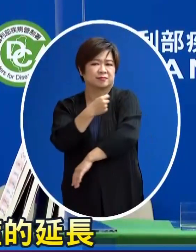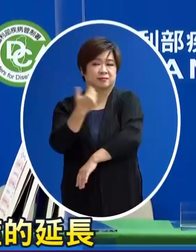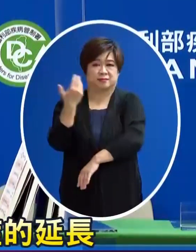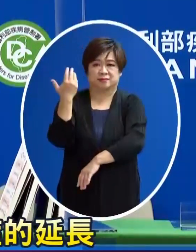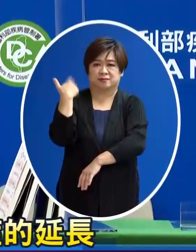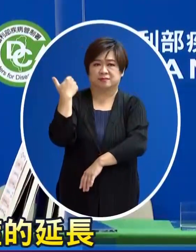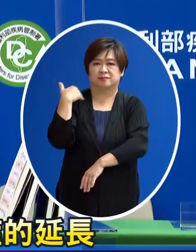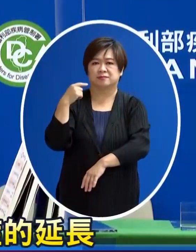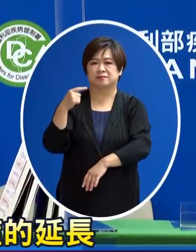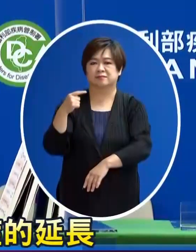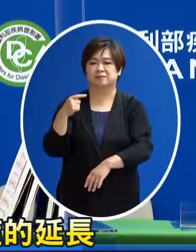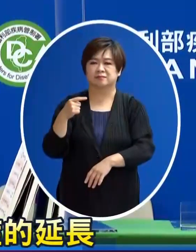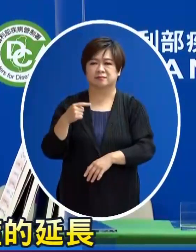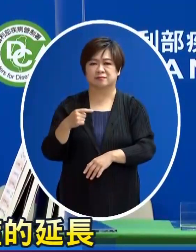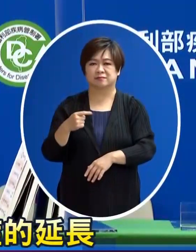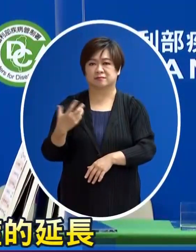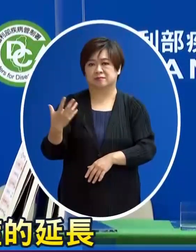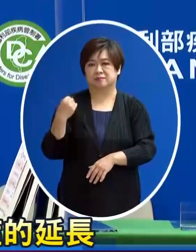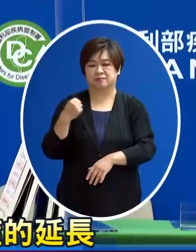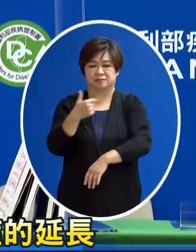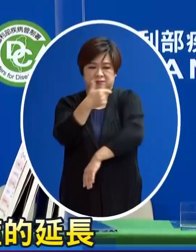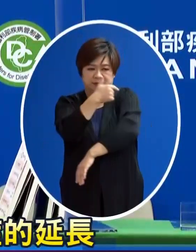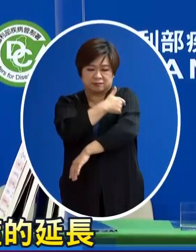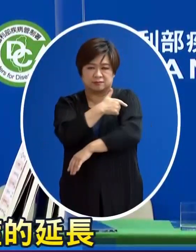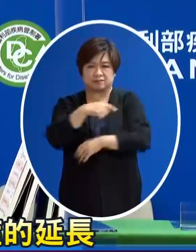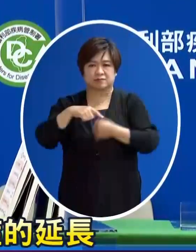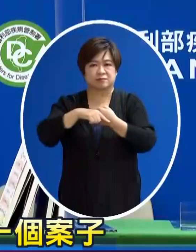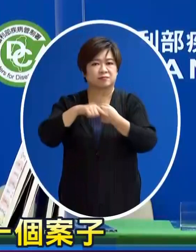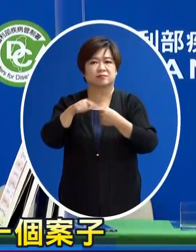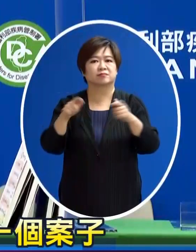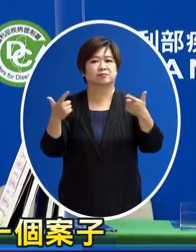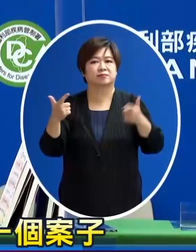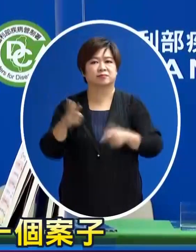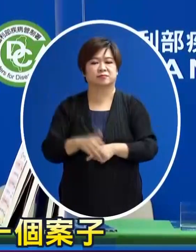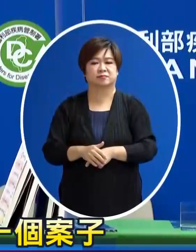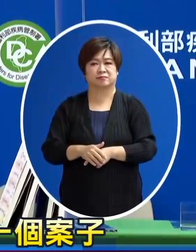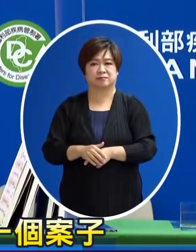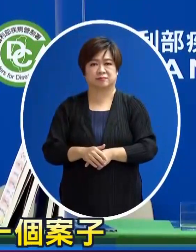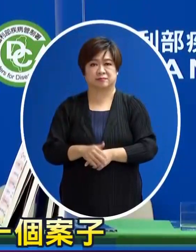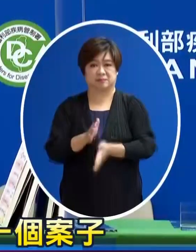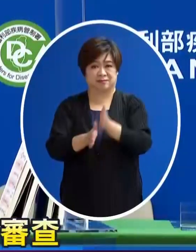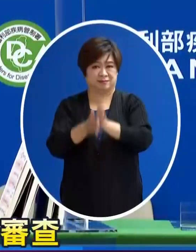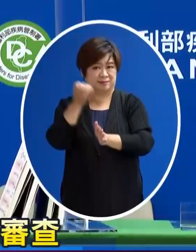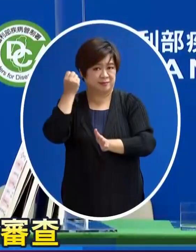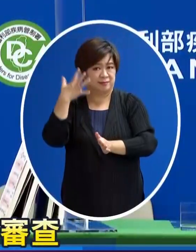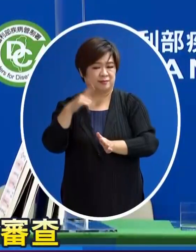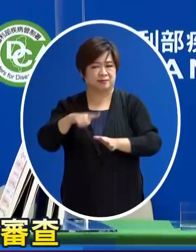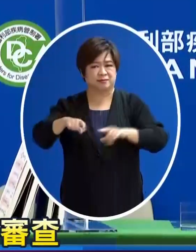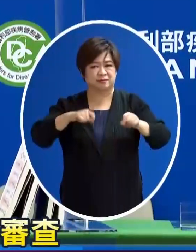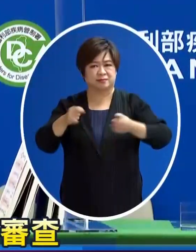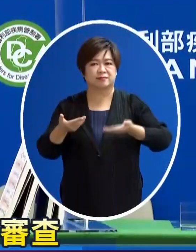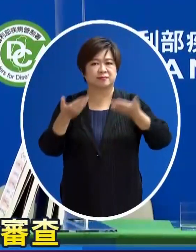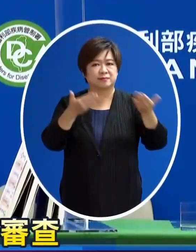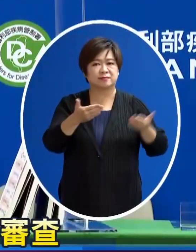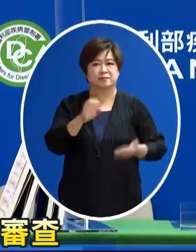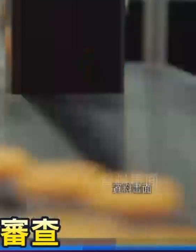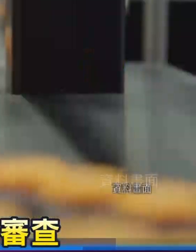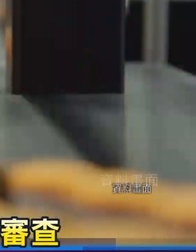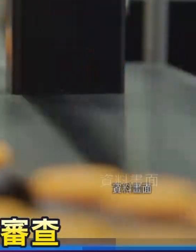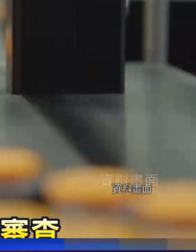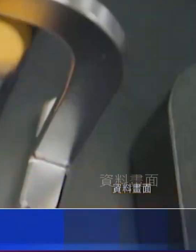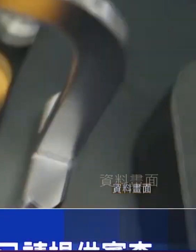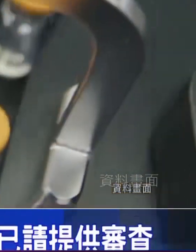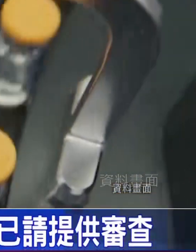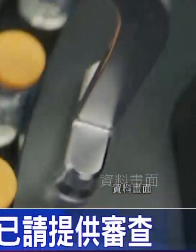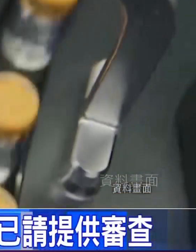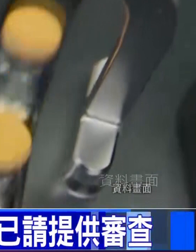前的旧的这个适应症的延长，所以这必须要再重启一个案子来做食药署医卫的一个审查。 首